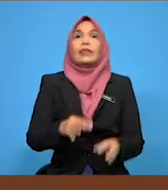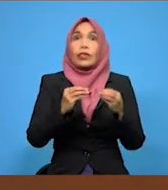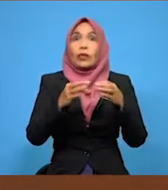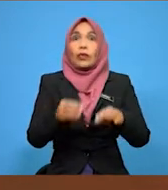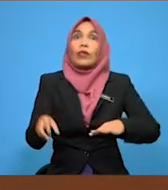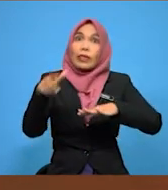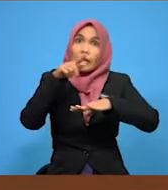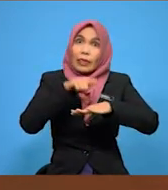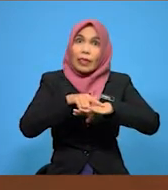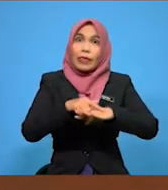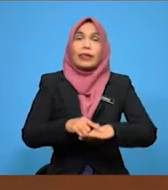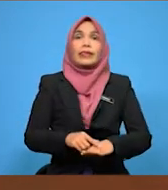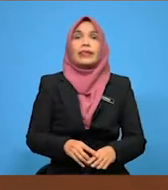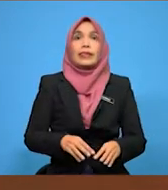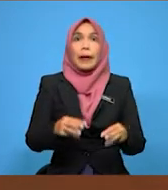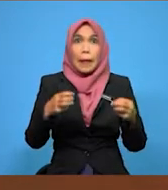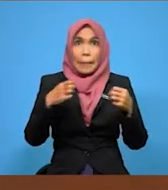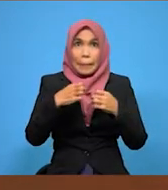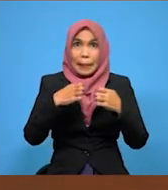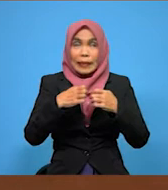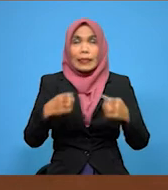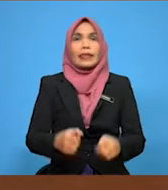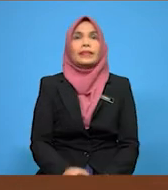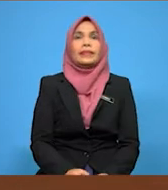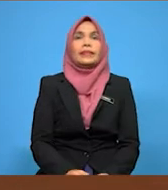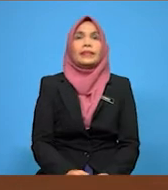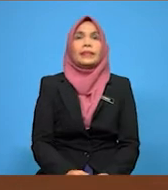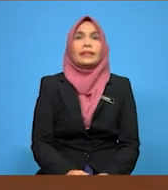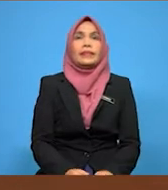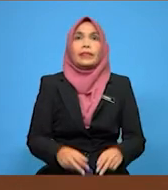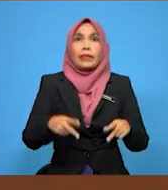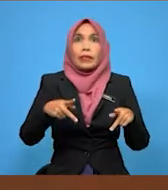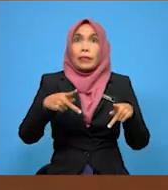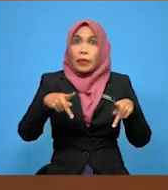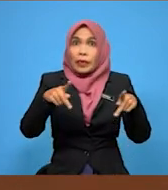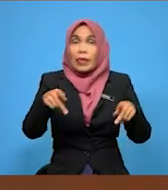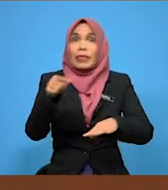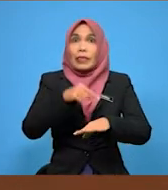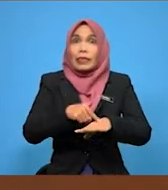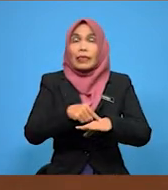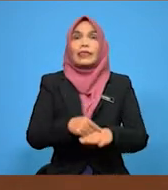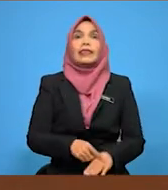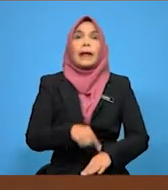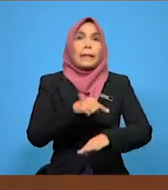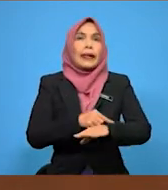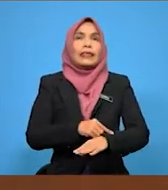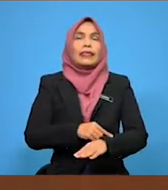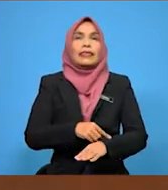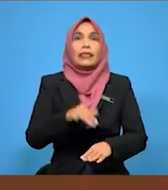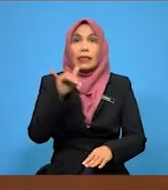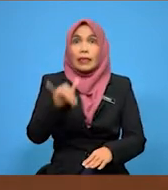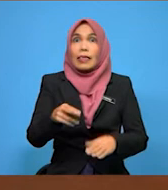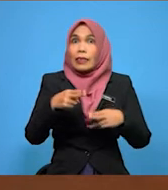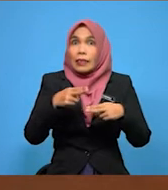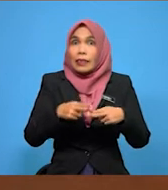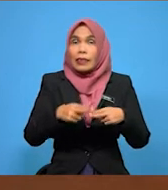penggradean. Proses ini dilakukan dalam jangka masa yang singkat serta boleh menggrade telur